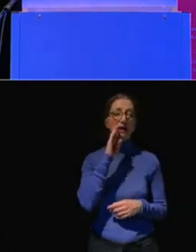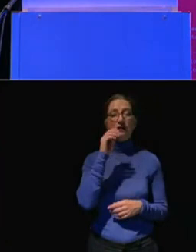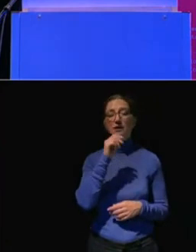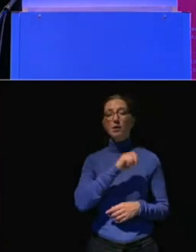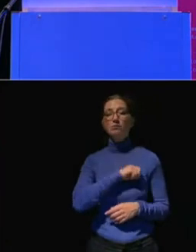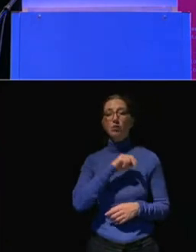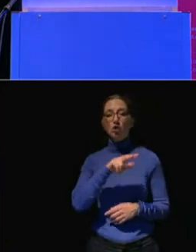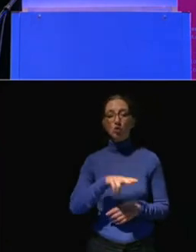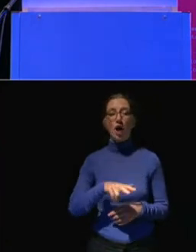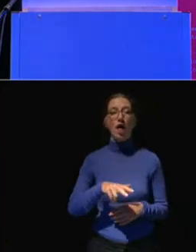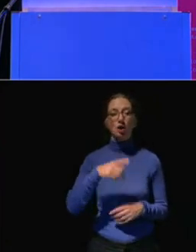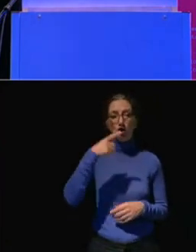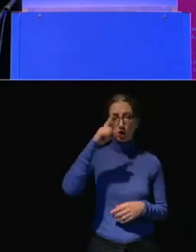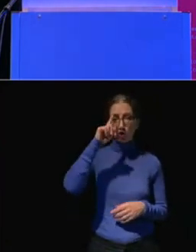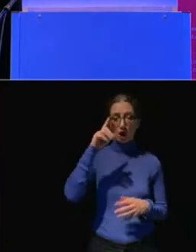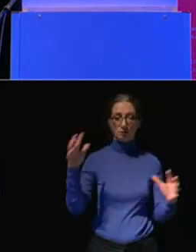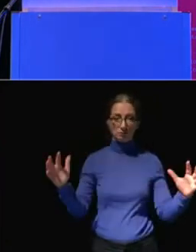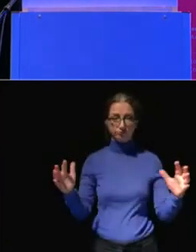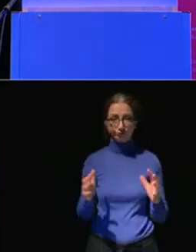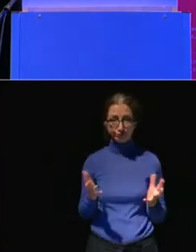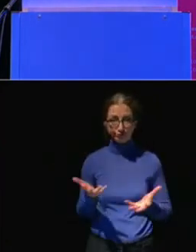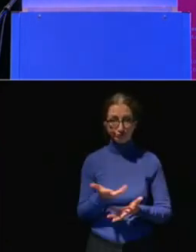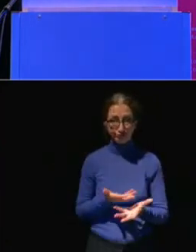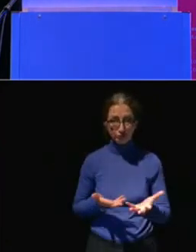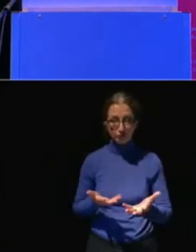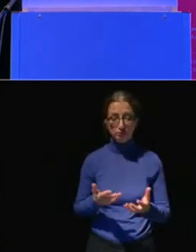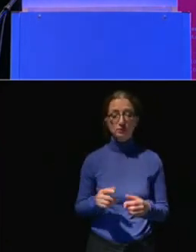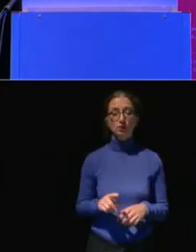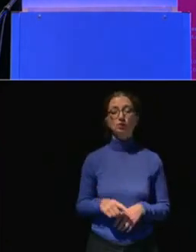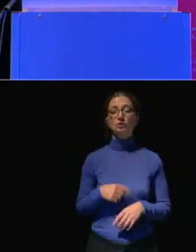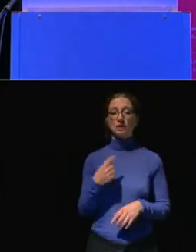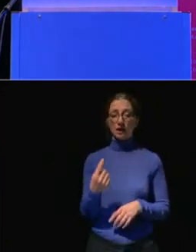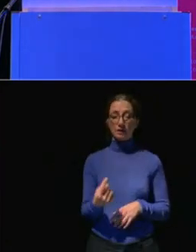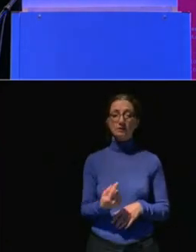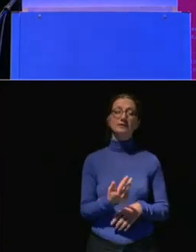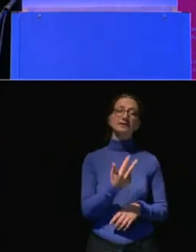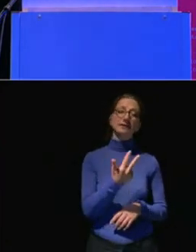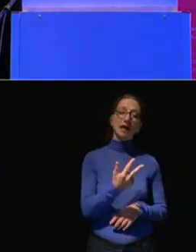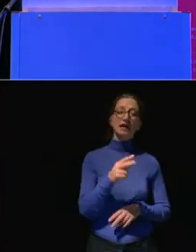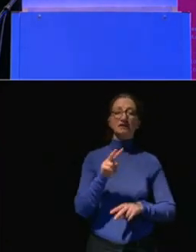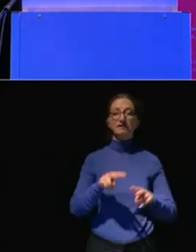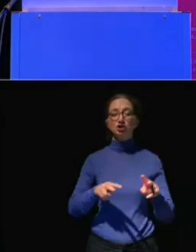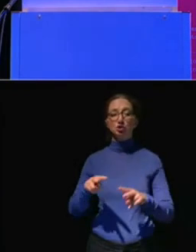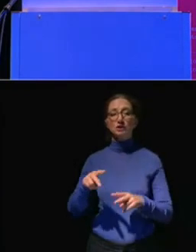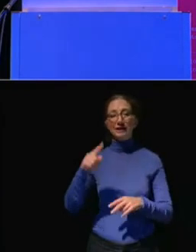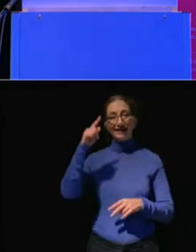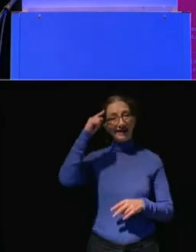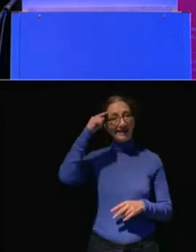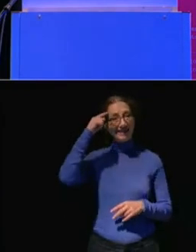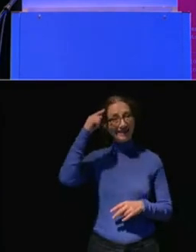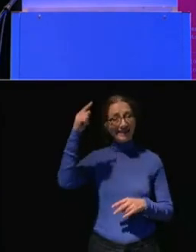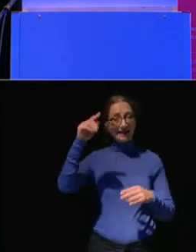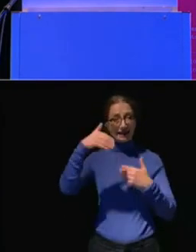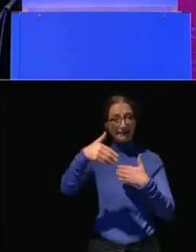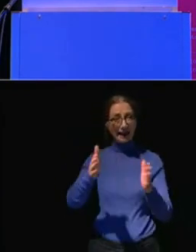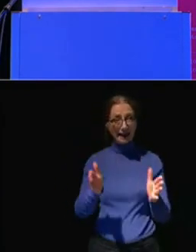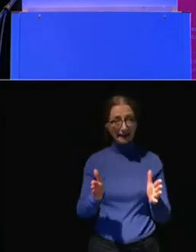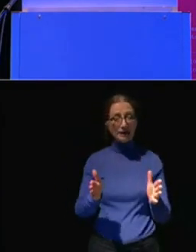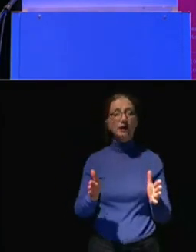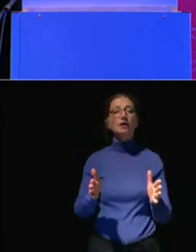und Deutschland gemacht. Und anschließend wurde in drei verschiedenen Thinktanks mit den